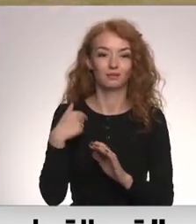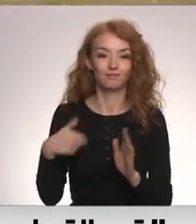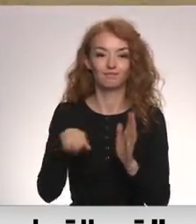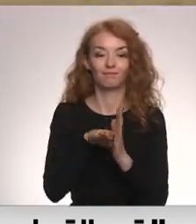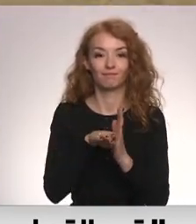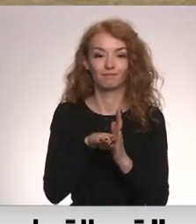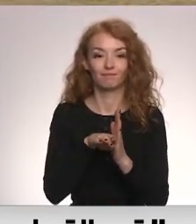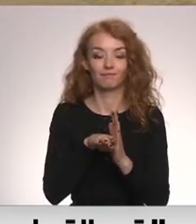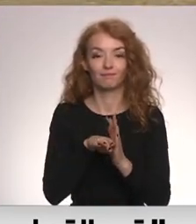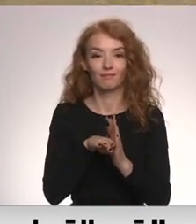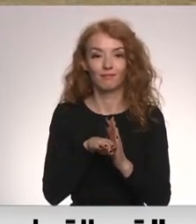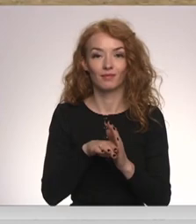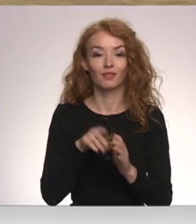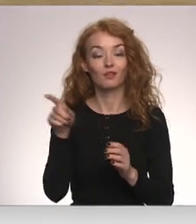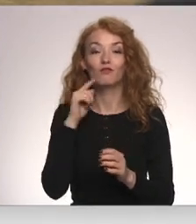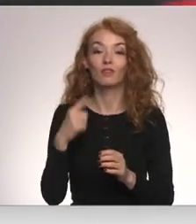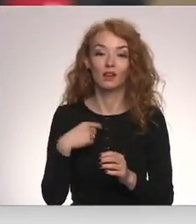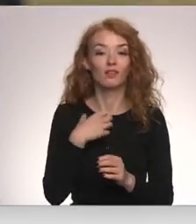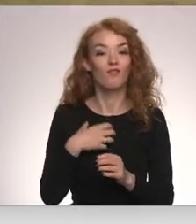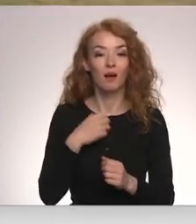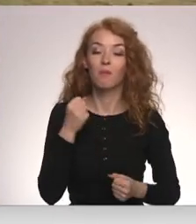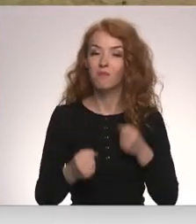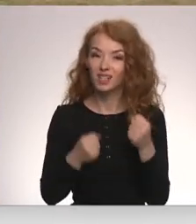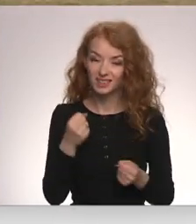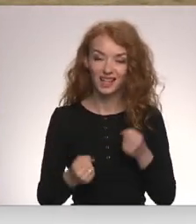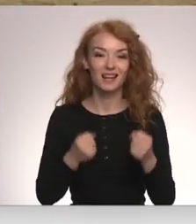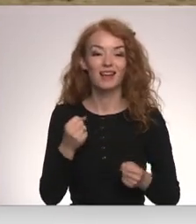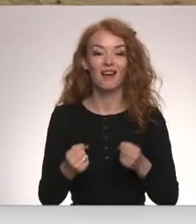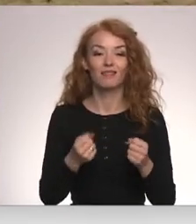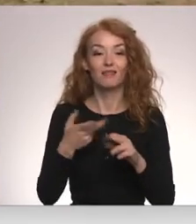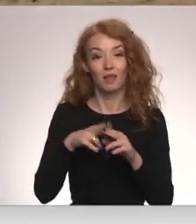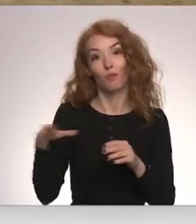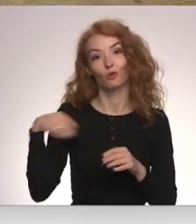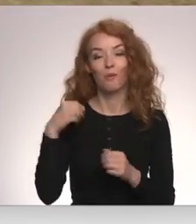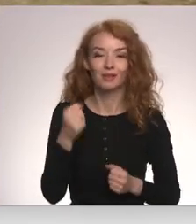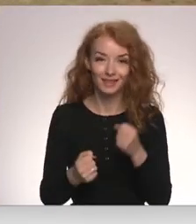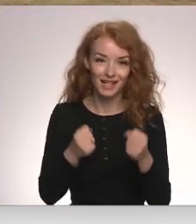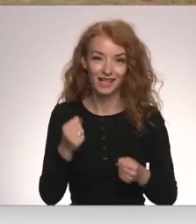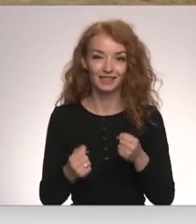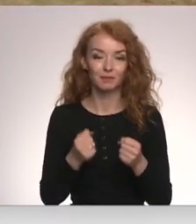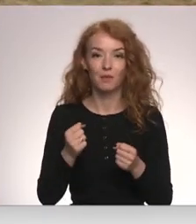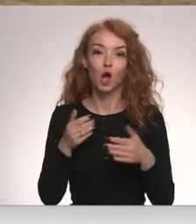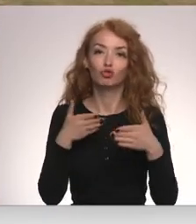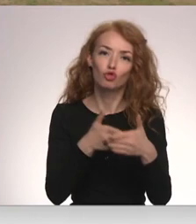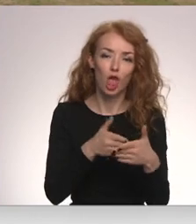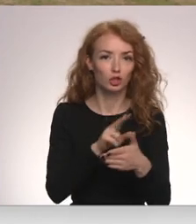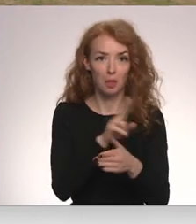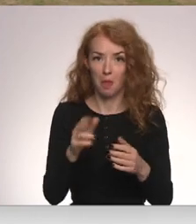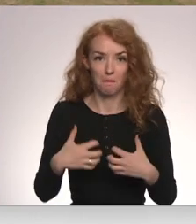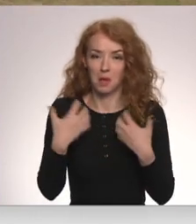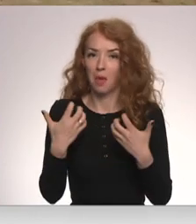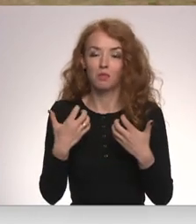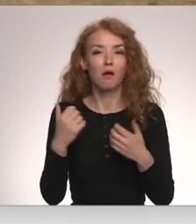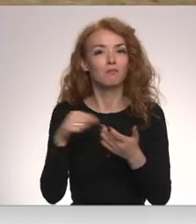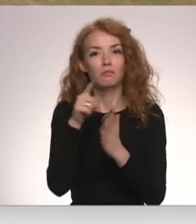Ralfs. Viņš man tā kā teica, ka vajadzētu paskriet. Un tad mēs skriesim kopā. Šķēršļi nebaida, kas varbūt jūs